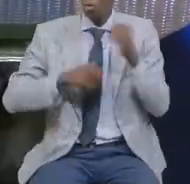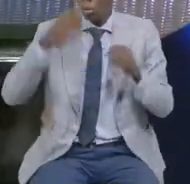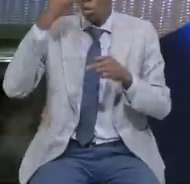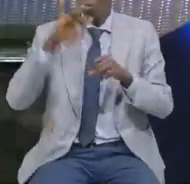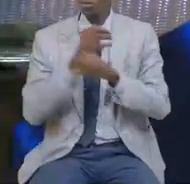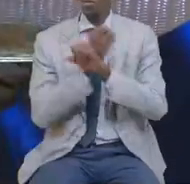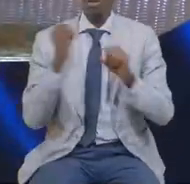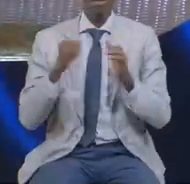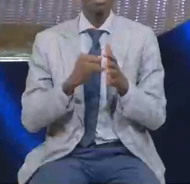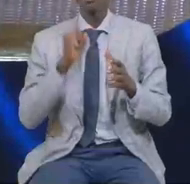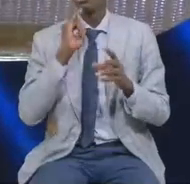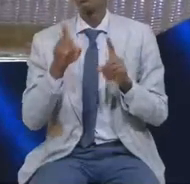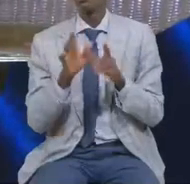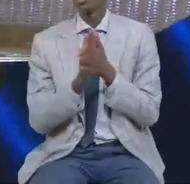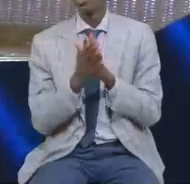ciel.